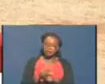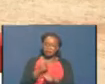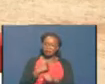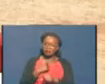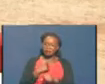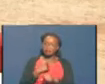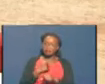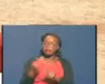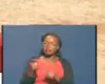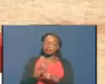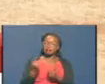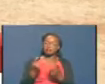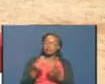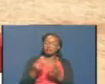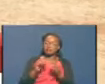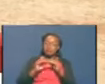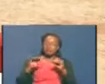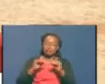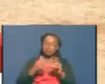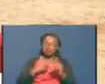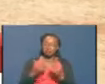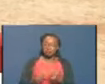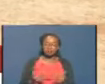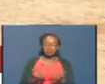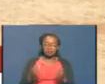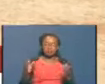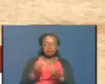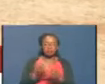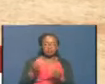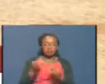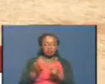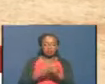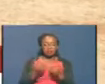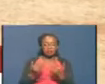amenisomeshea mtoto, aliingia class, alifanya class 8 na sasa ameingia form 1. Siku